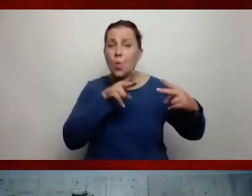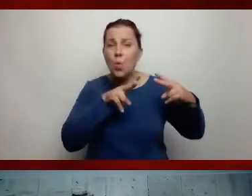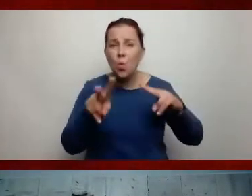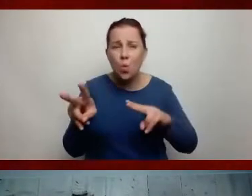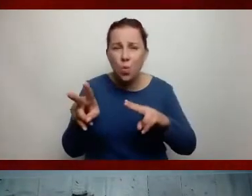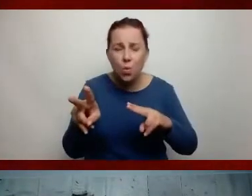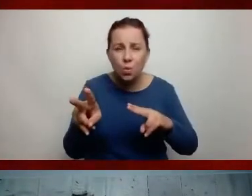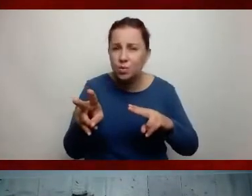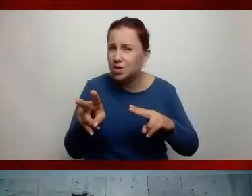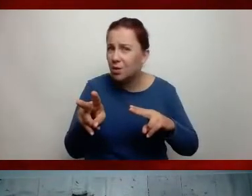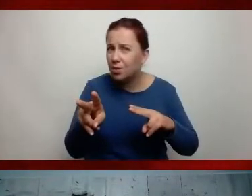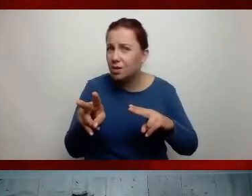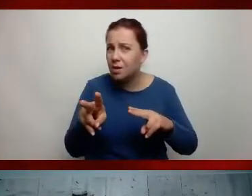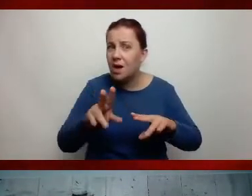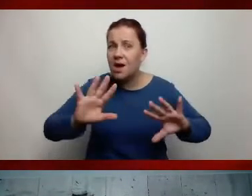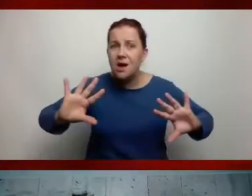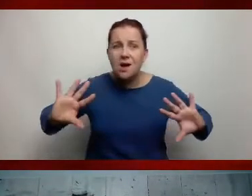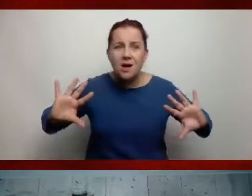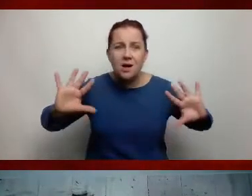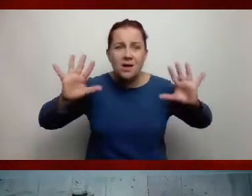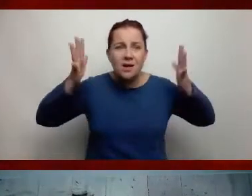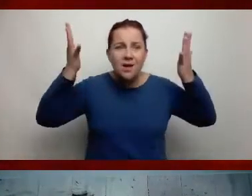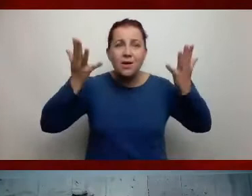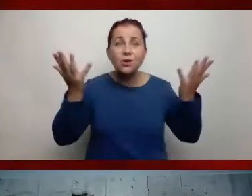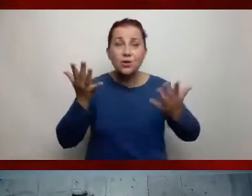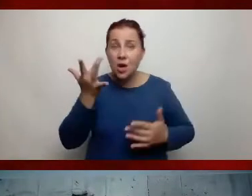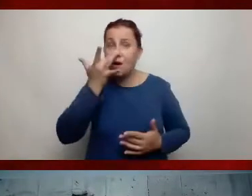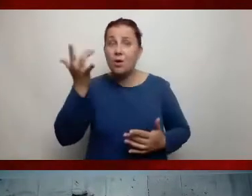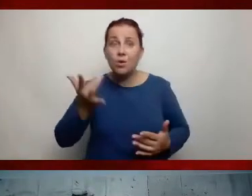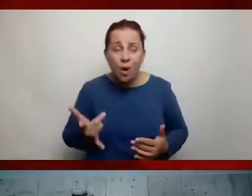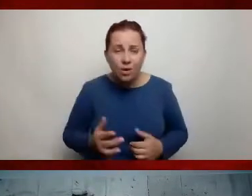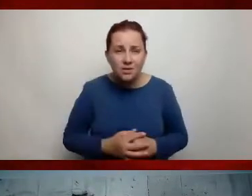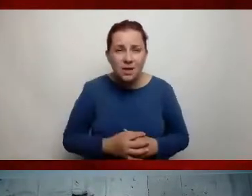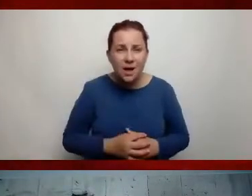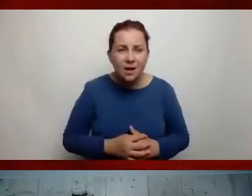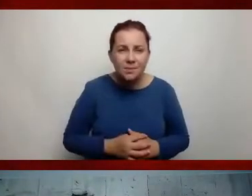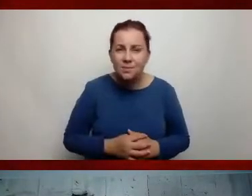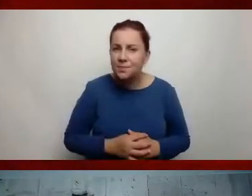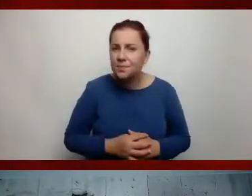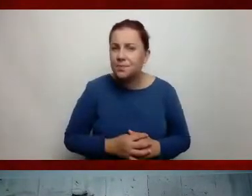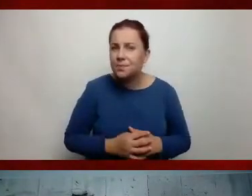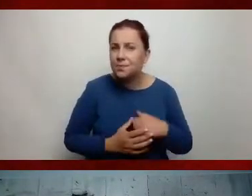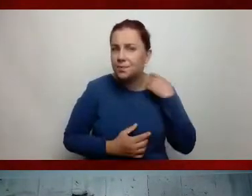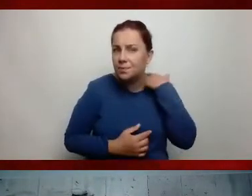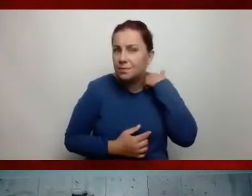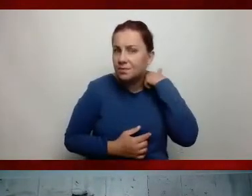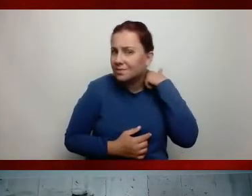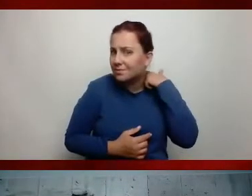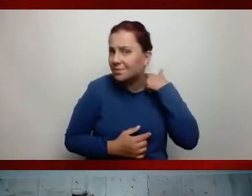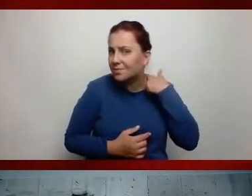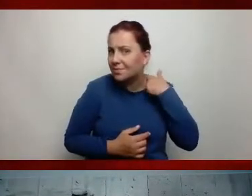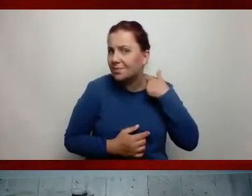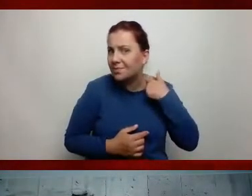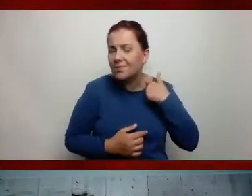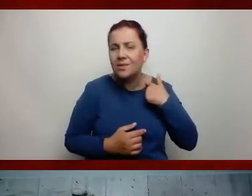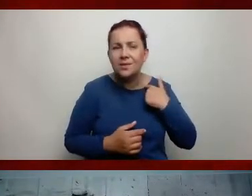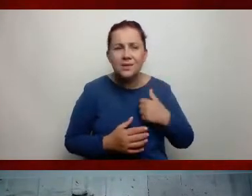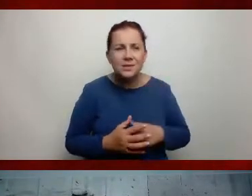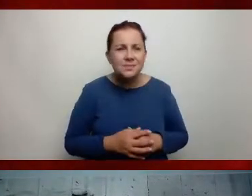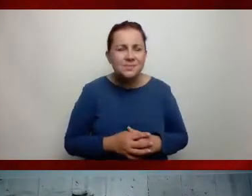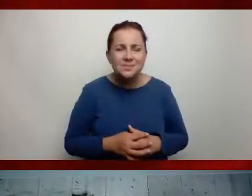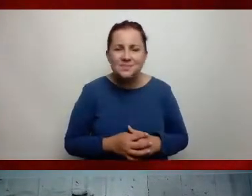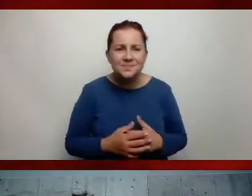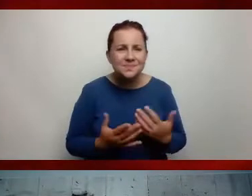małymi literami, w rewolucji w Rosji, potem przyznano głównego bolszewika, czego wyraz dał